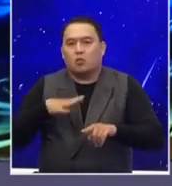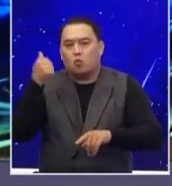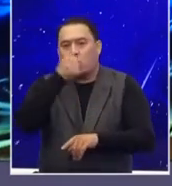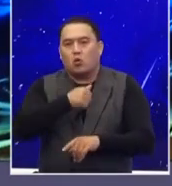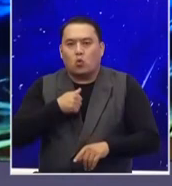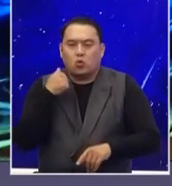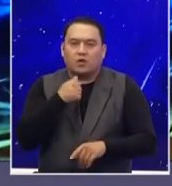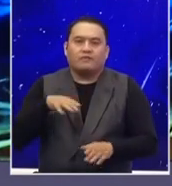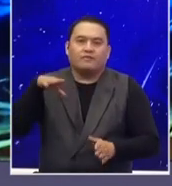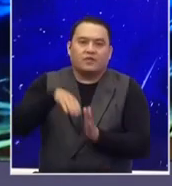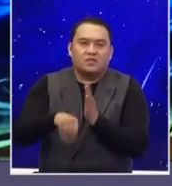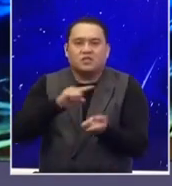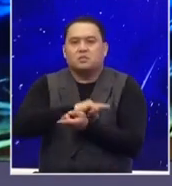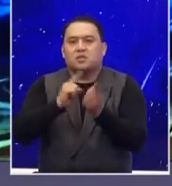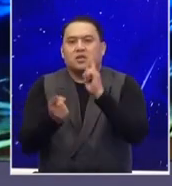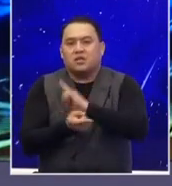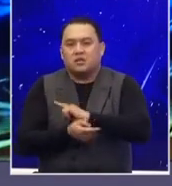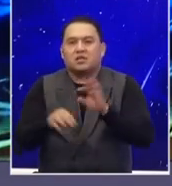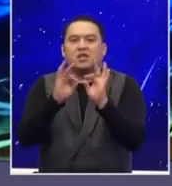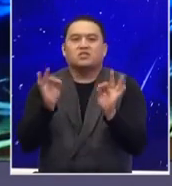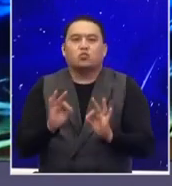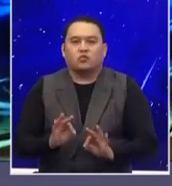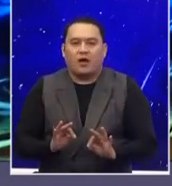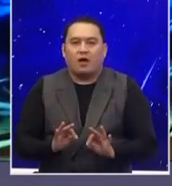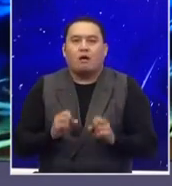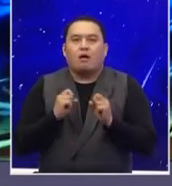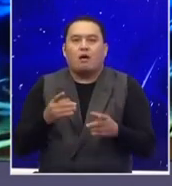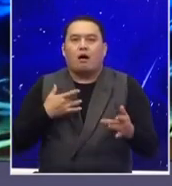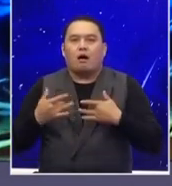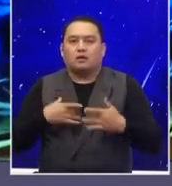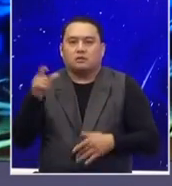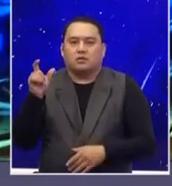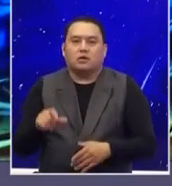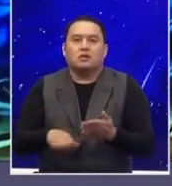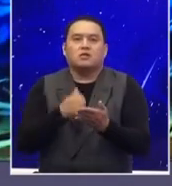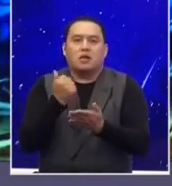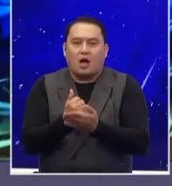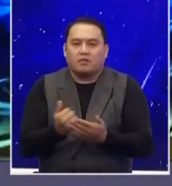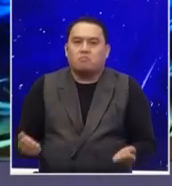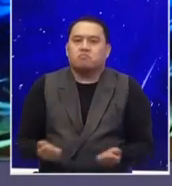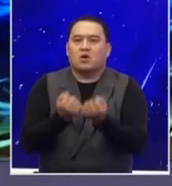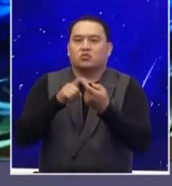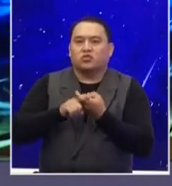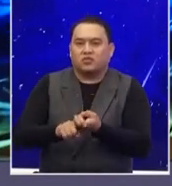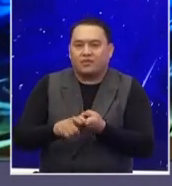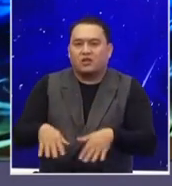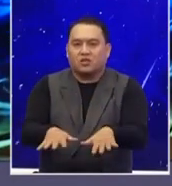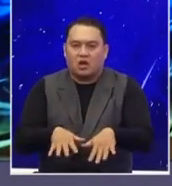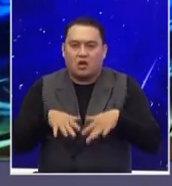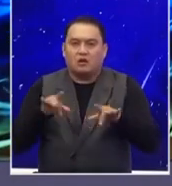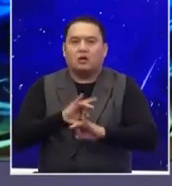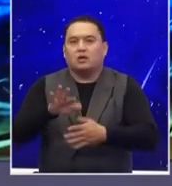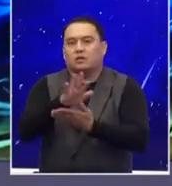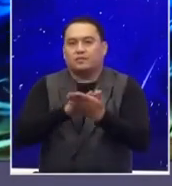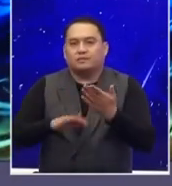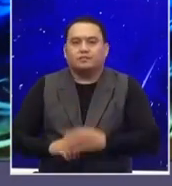пору пандемия внесла свои коррективы и в мир искусства. Как артисты главного областного театра поддерживают связь со зрителями, узнаем